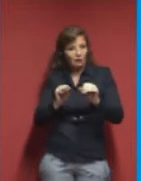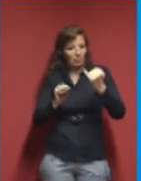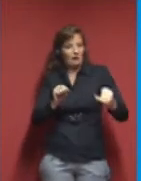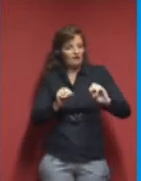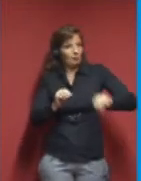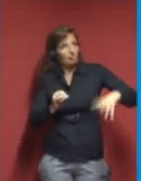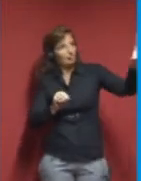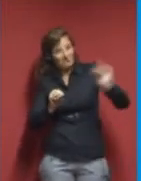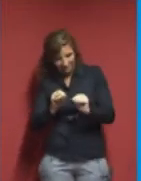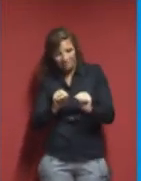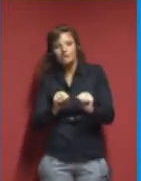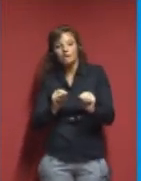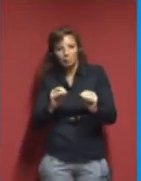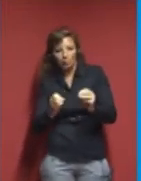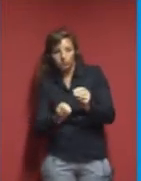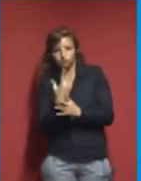stata davvero una